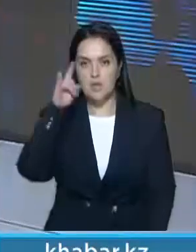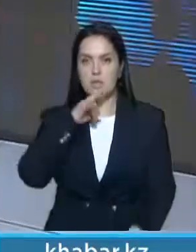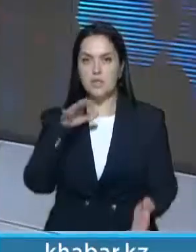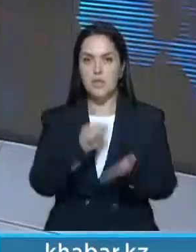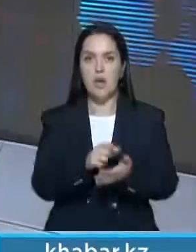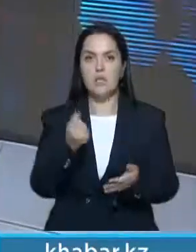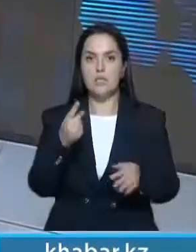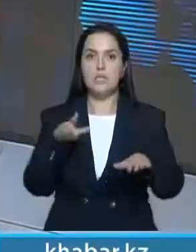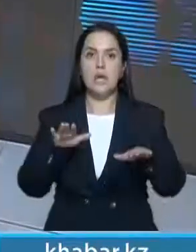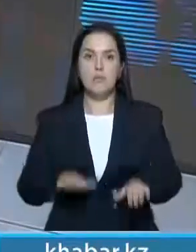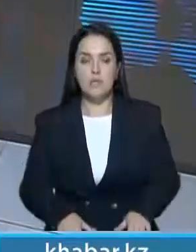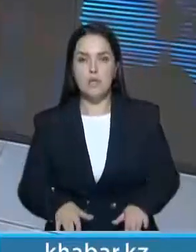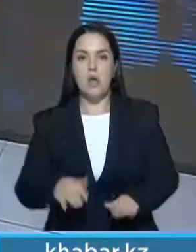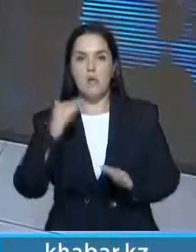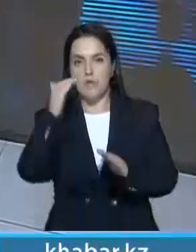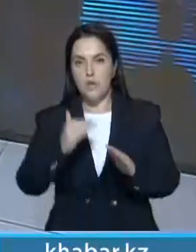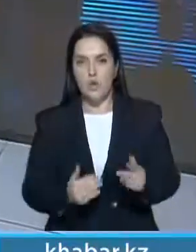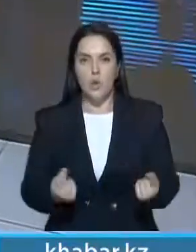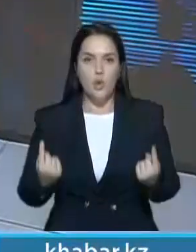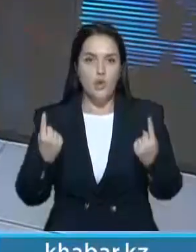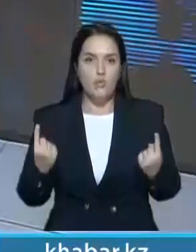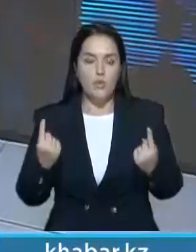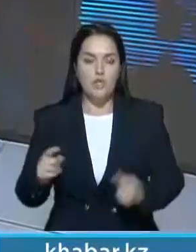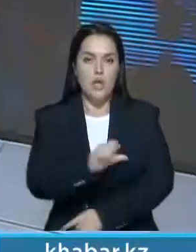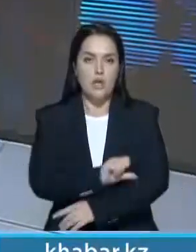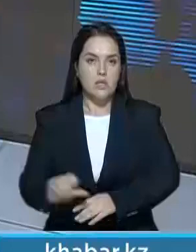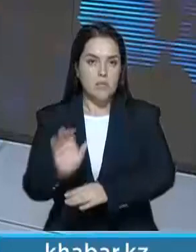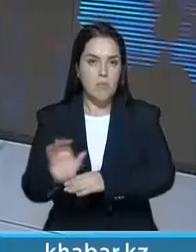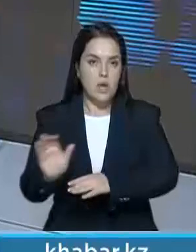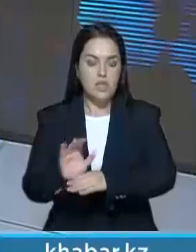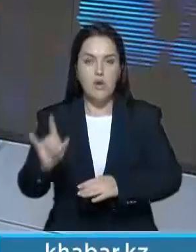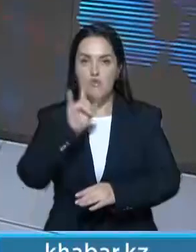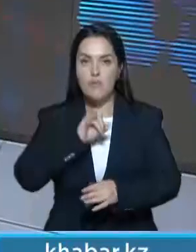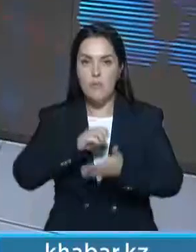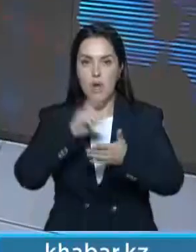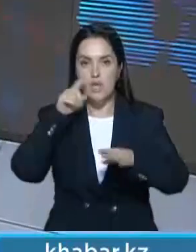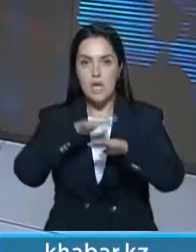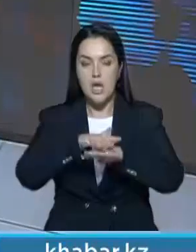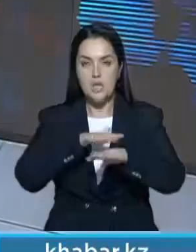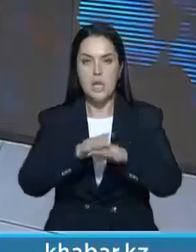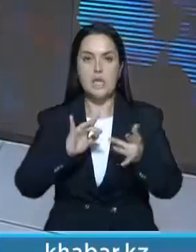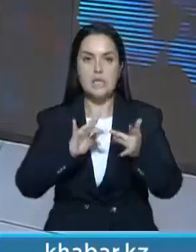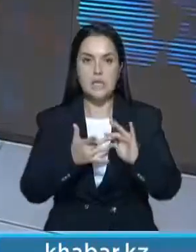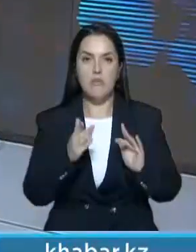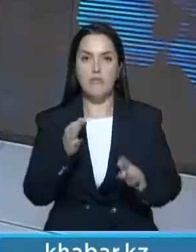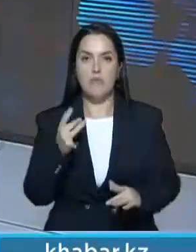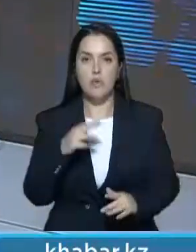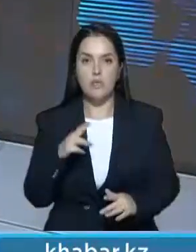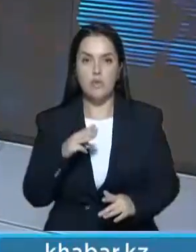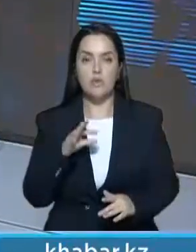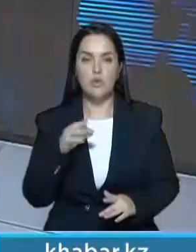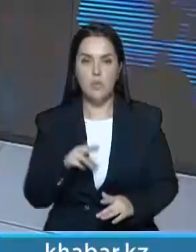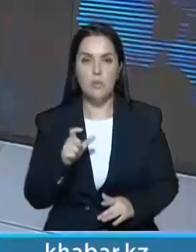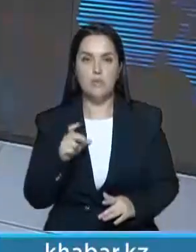Казахстан занял одиннадцатое место в рейтинге крупнейших экспортёров нефти Вот по данным аналитиков независимого интернет-портала World Stop